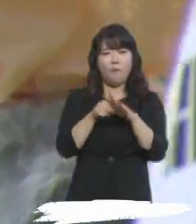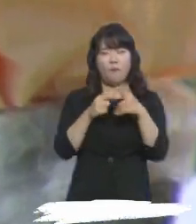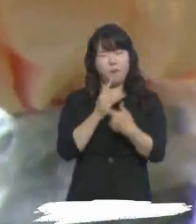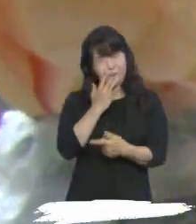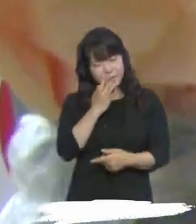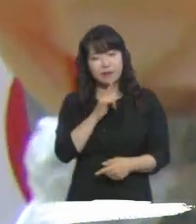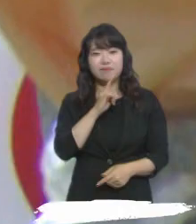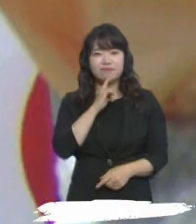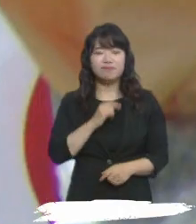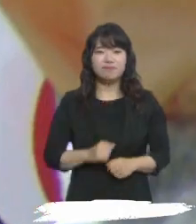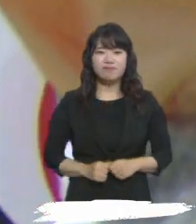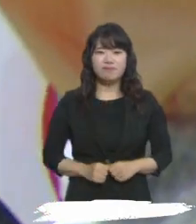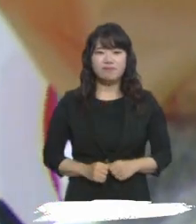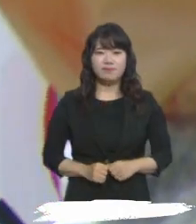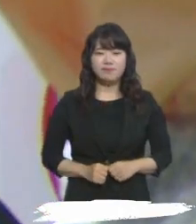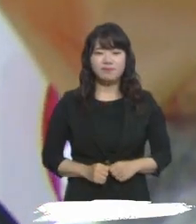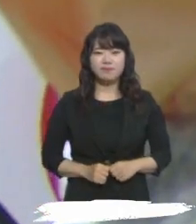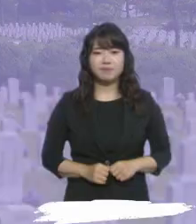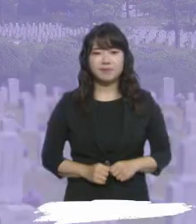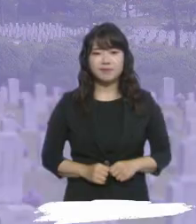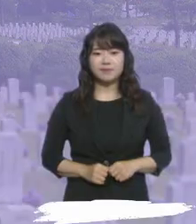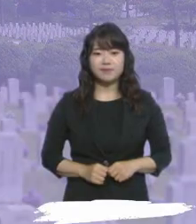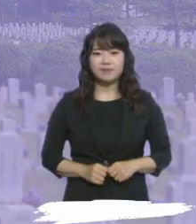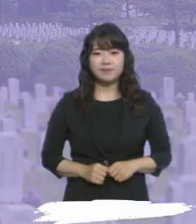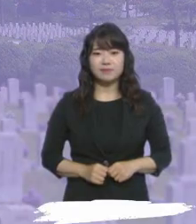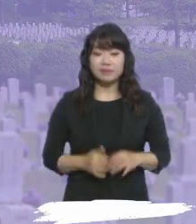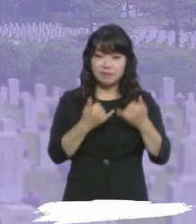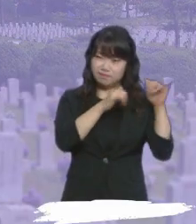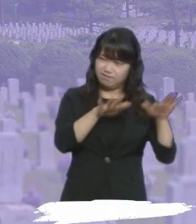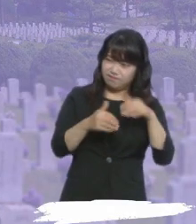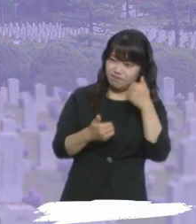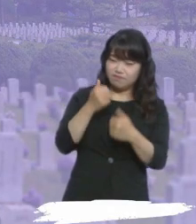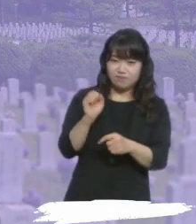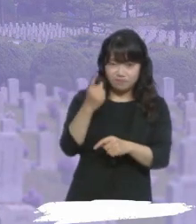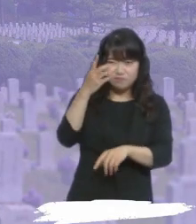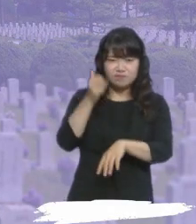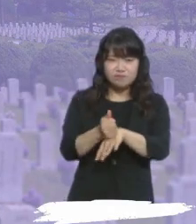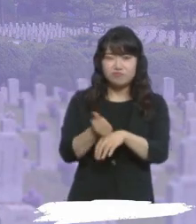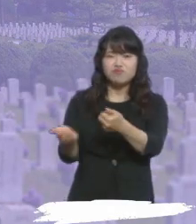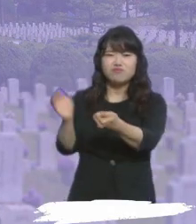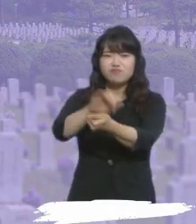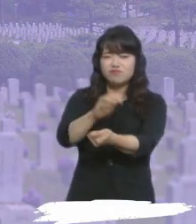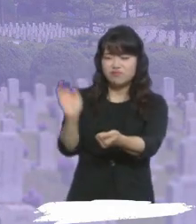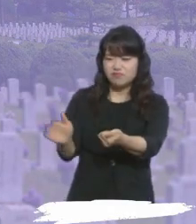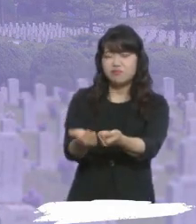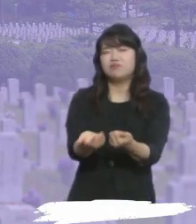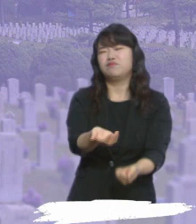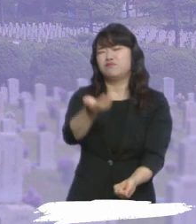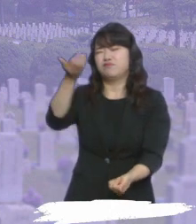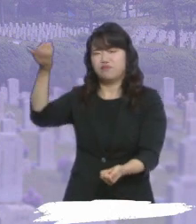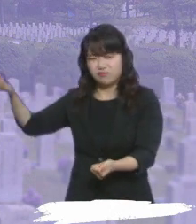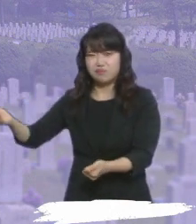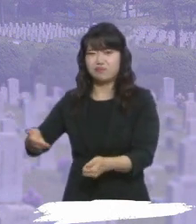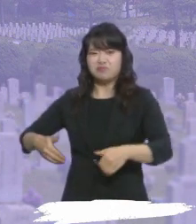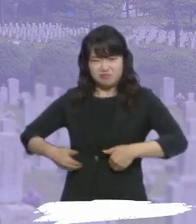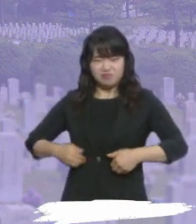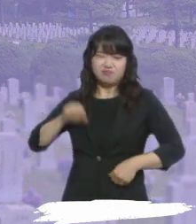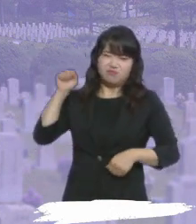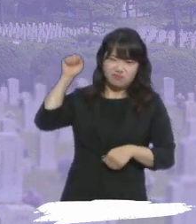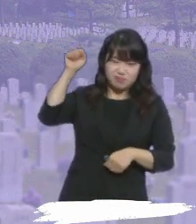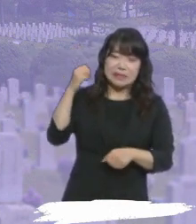수 없다는 반응을 보입니다. 이러한 시민들의 반응은 파묘 논란이 크게 불거졌던 4년 전에도